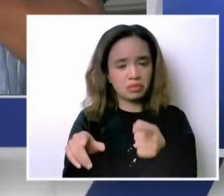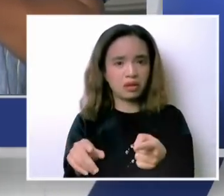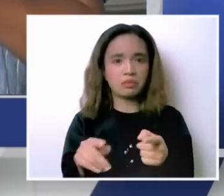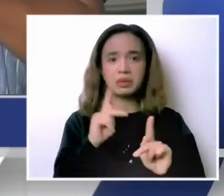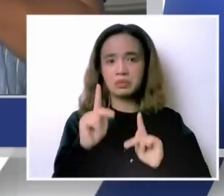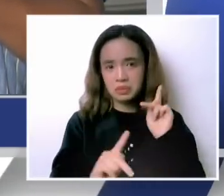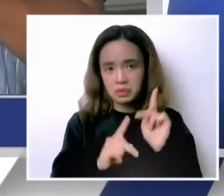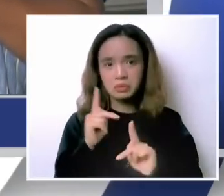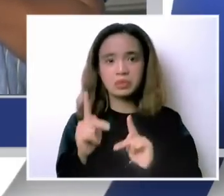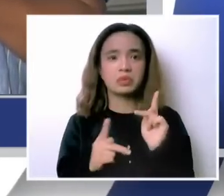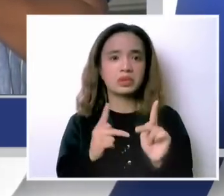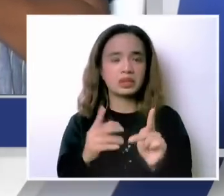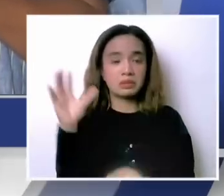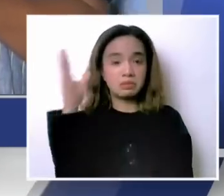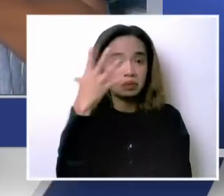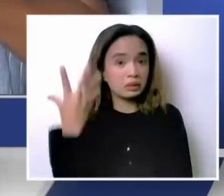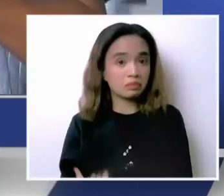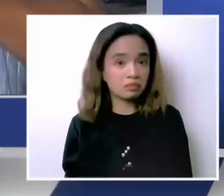Batangas?